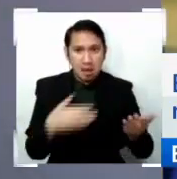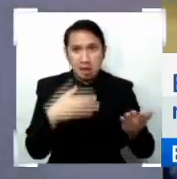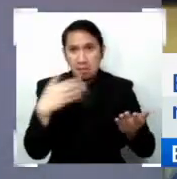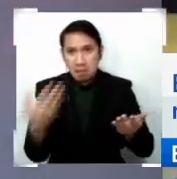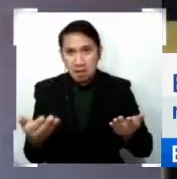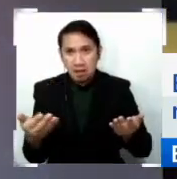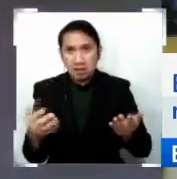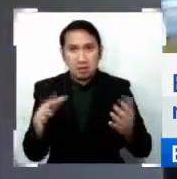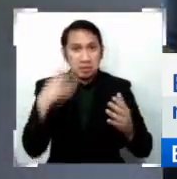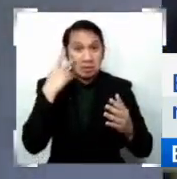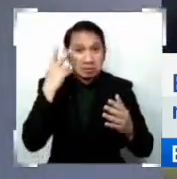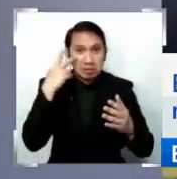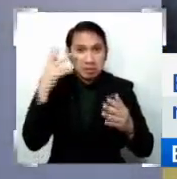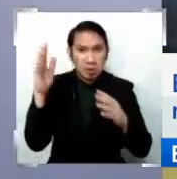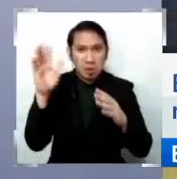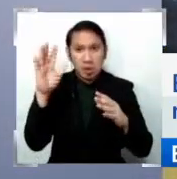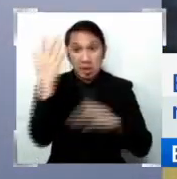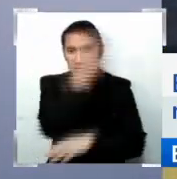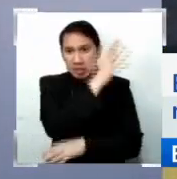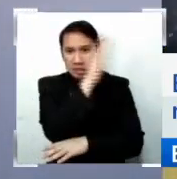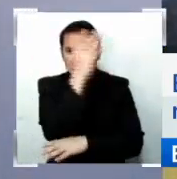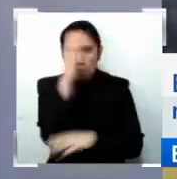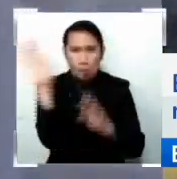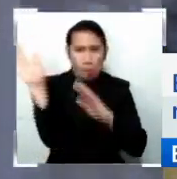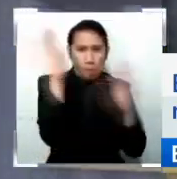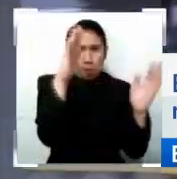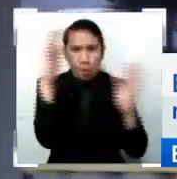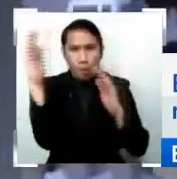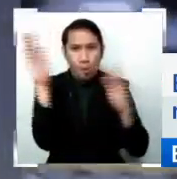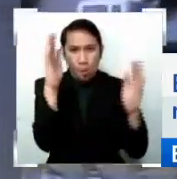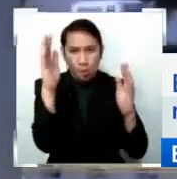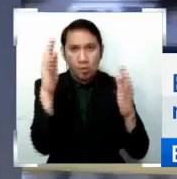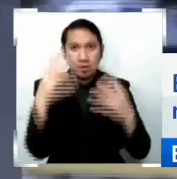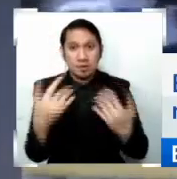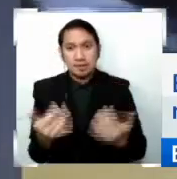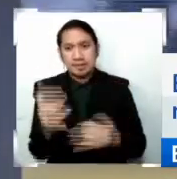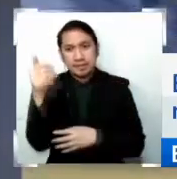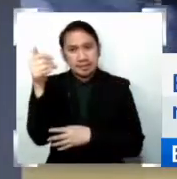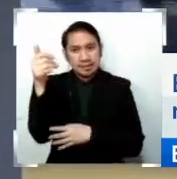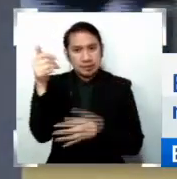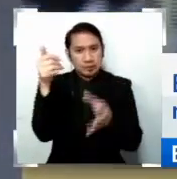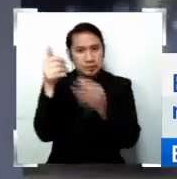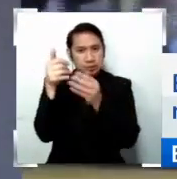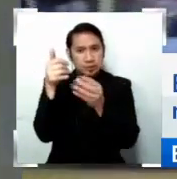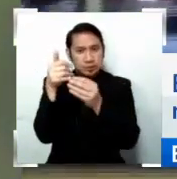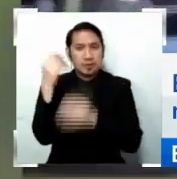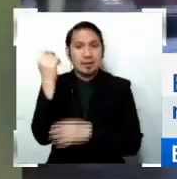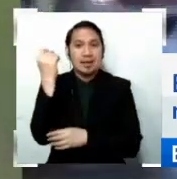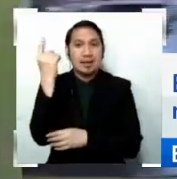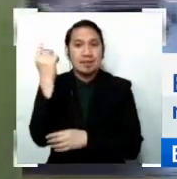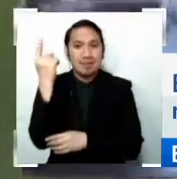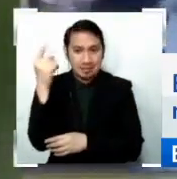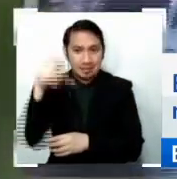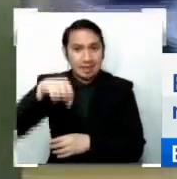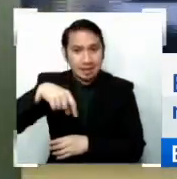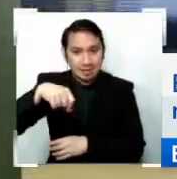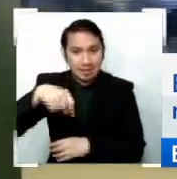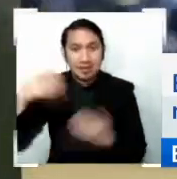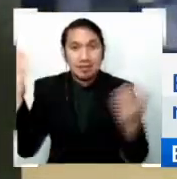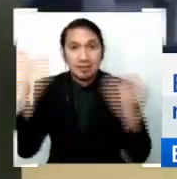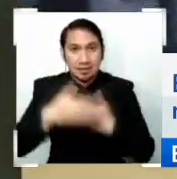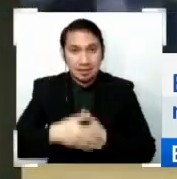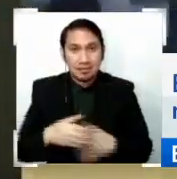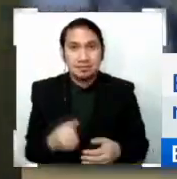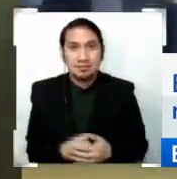Nagsasayawan ang mga puno kasabay ng pagbayo ng ulan. Kuha ito pasado alas 11 kagabi, isang oras matapos ang unang landfall